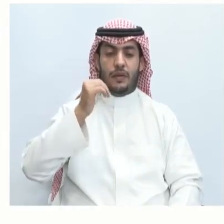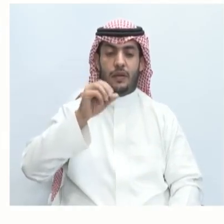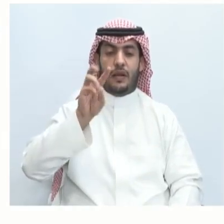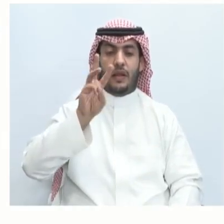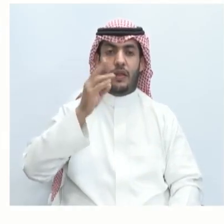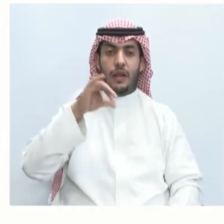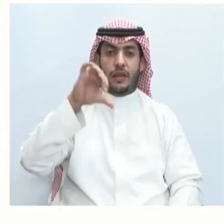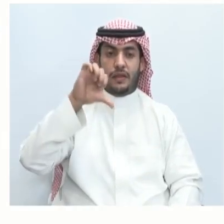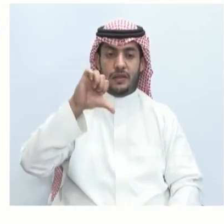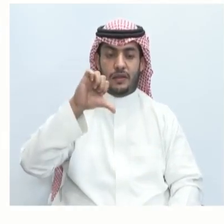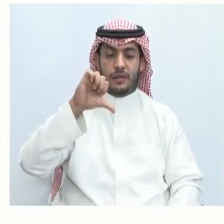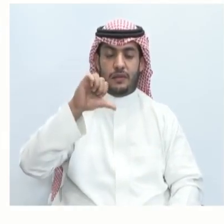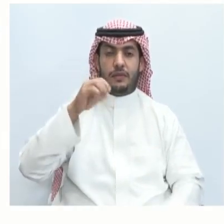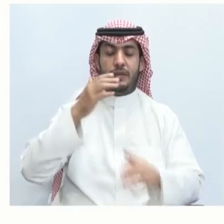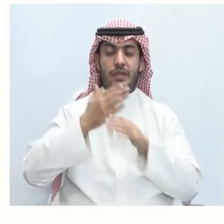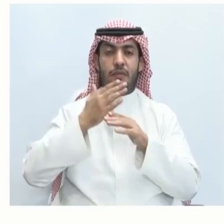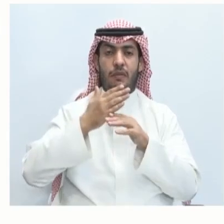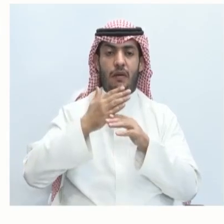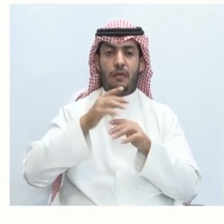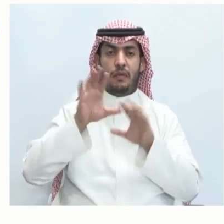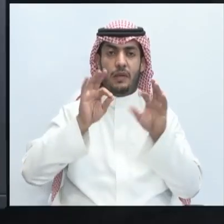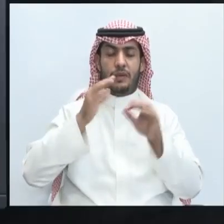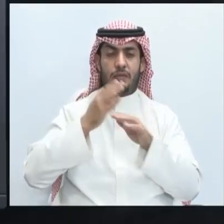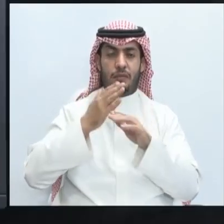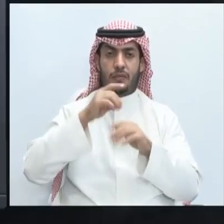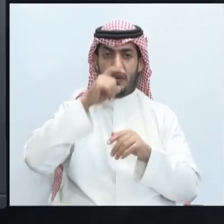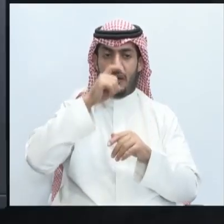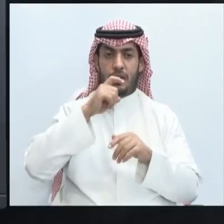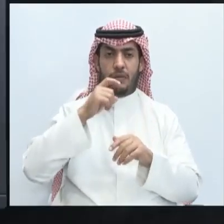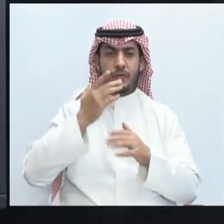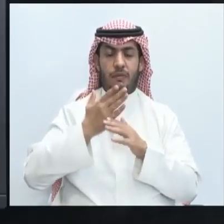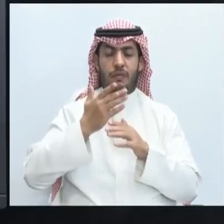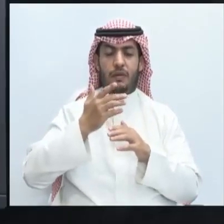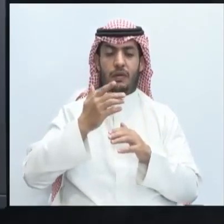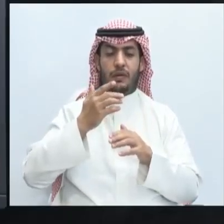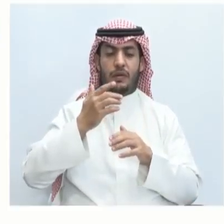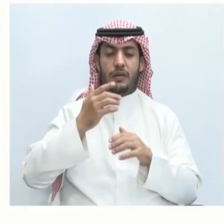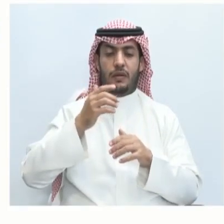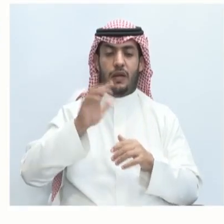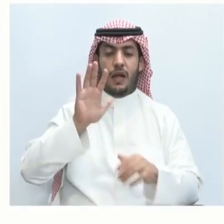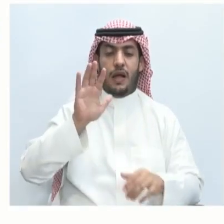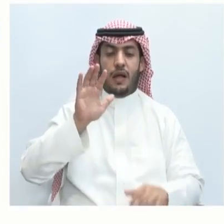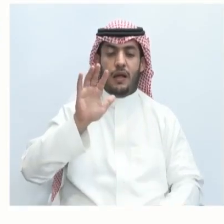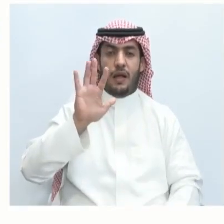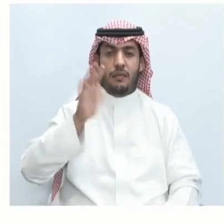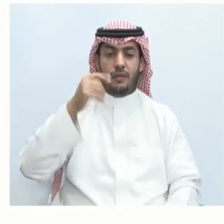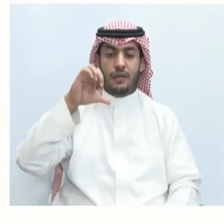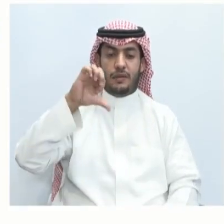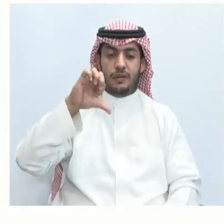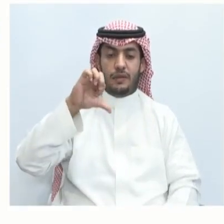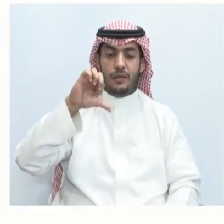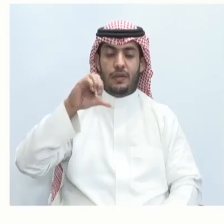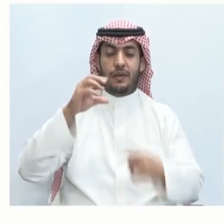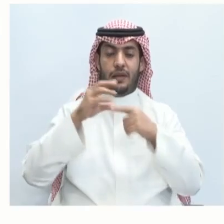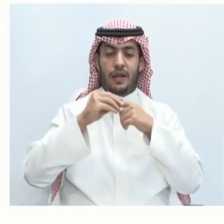ثلاثه على تسعه لماذا اخترناهما ابنائي بناتي لابد نبرر لان خمسه على تسعه